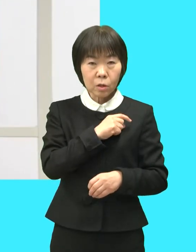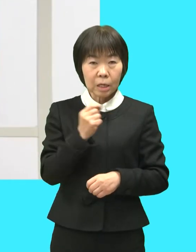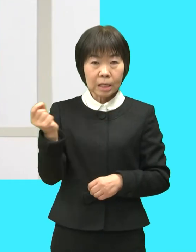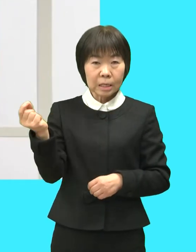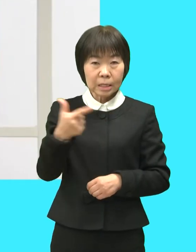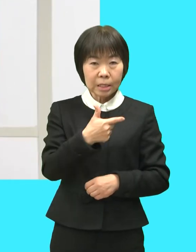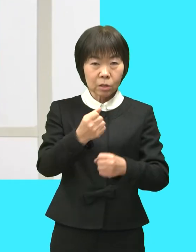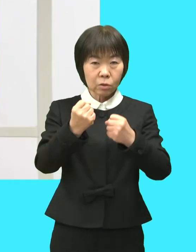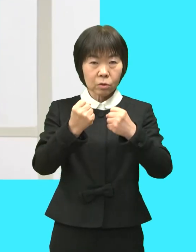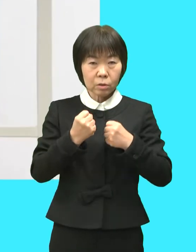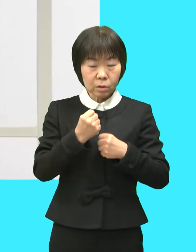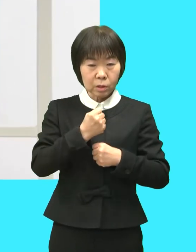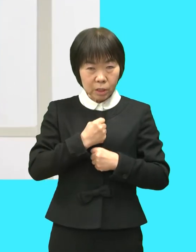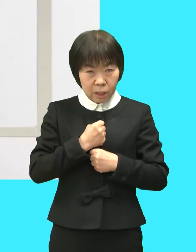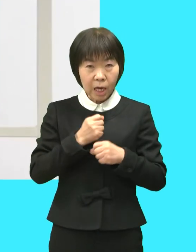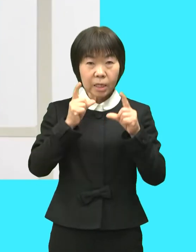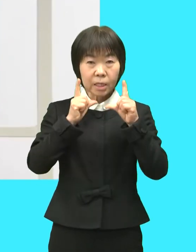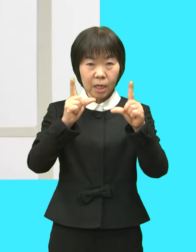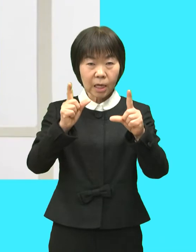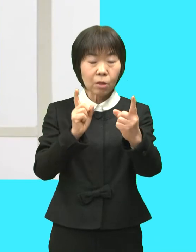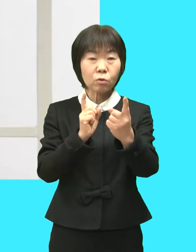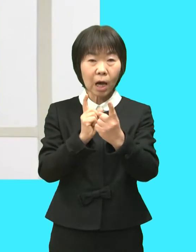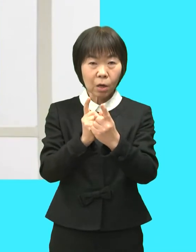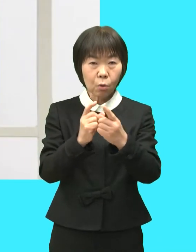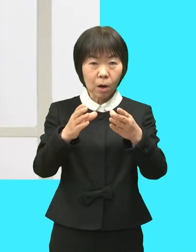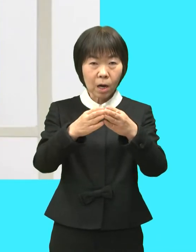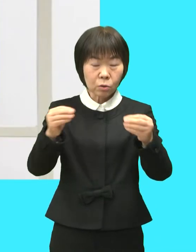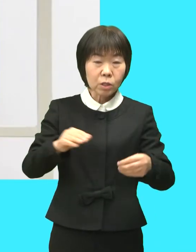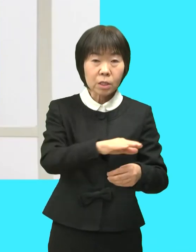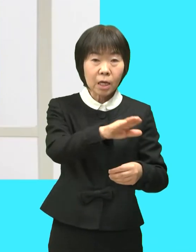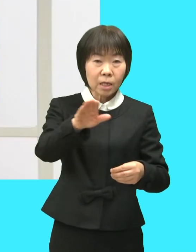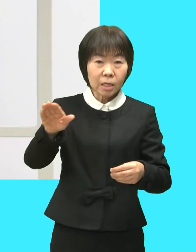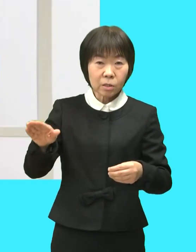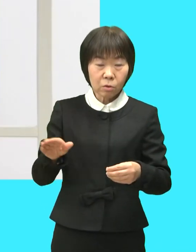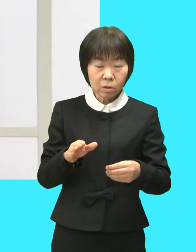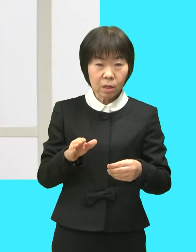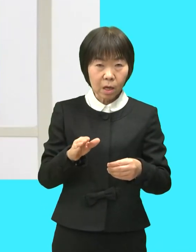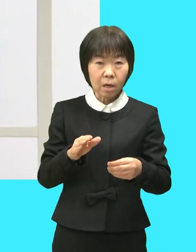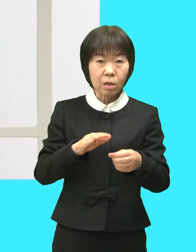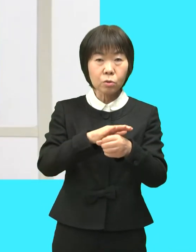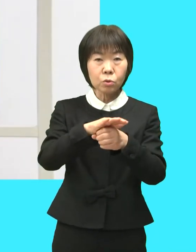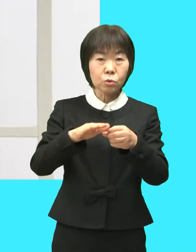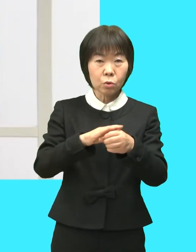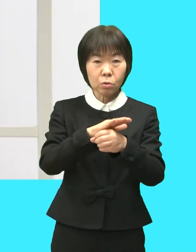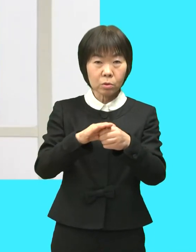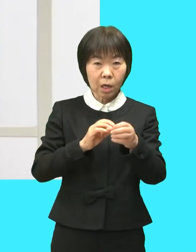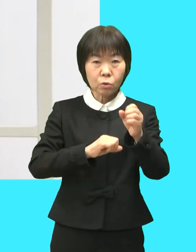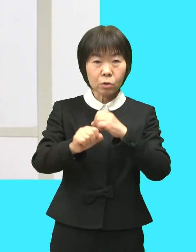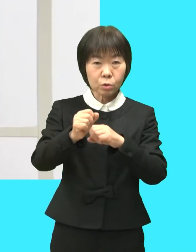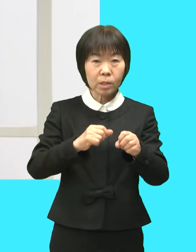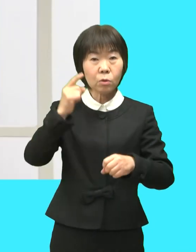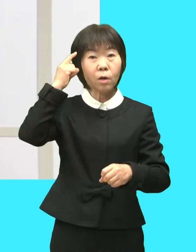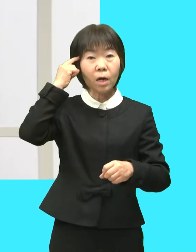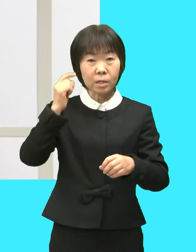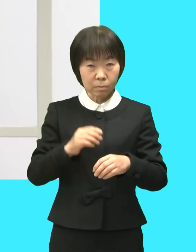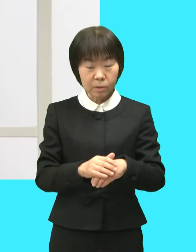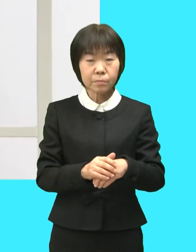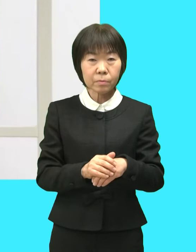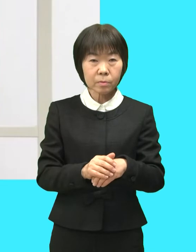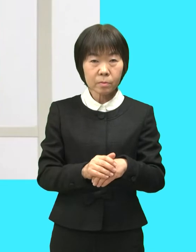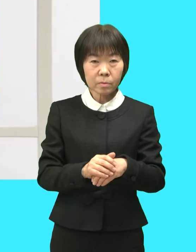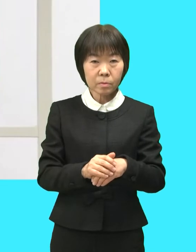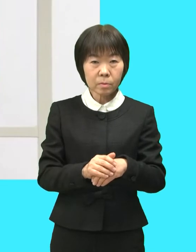緊急事態宣言の対応というものは国全体にとって極めて重要な取り組みだと考えています